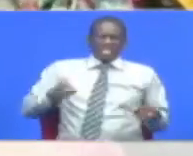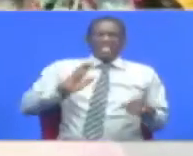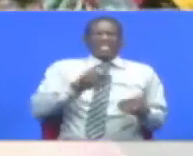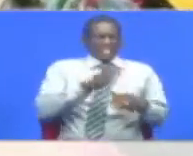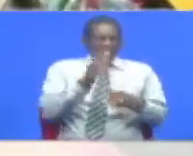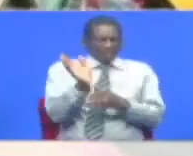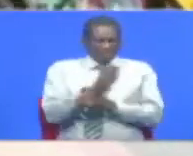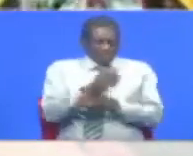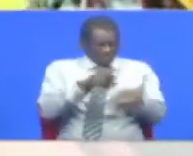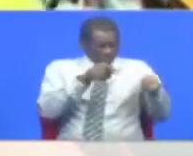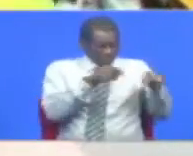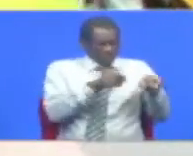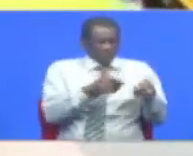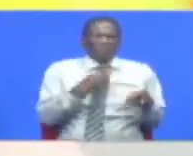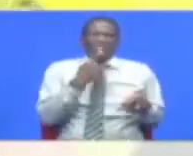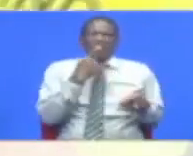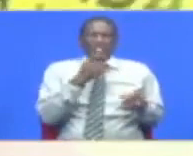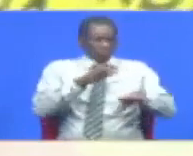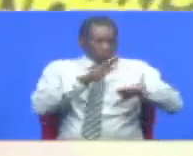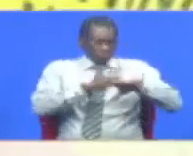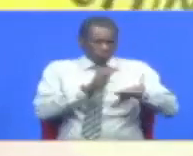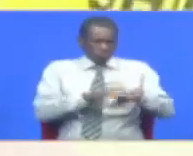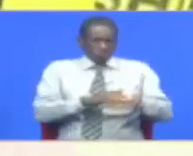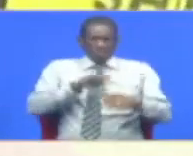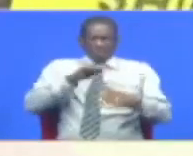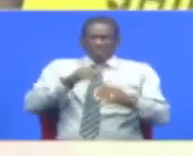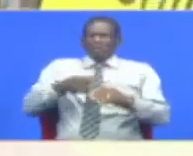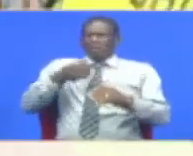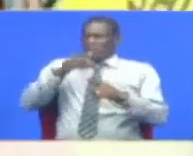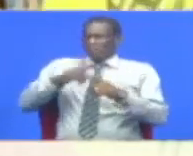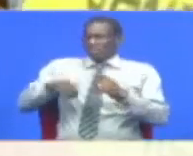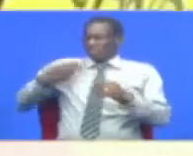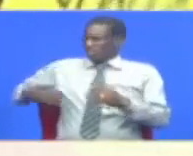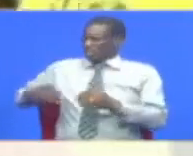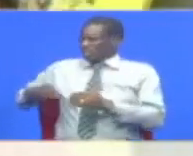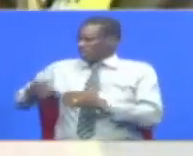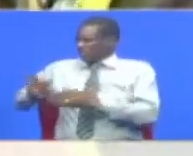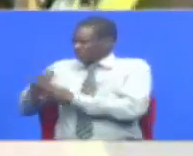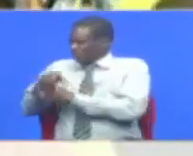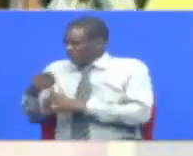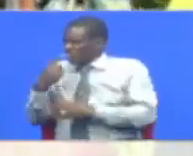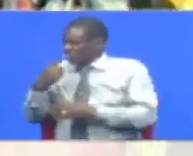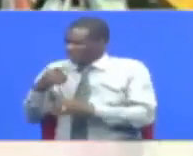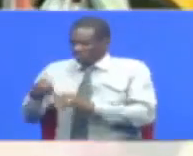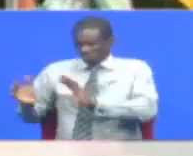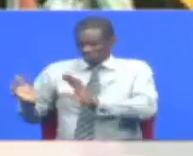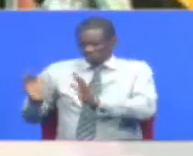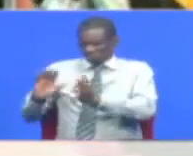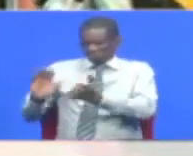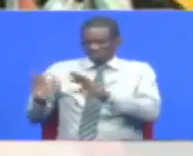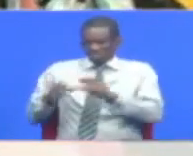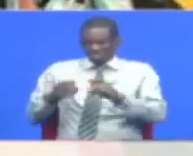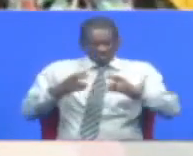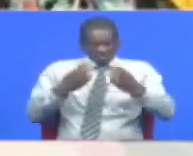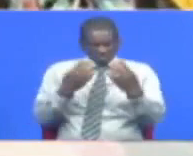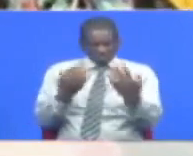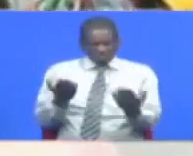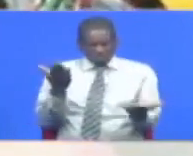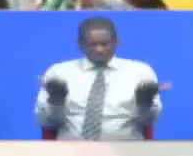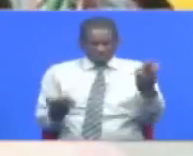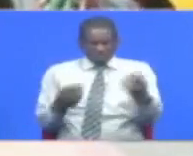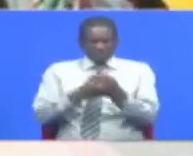na ladha kuliko ile ya China. So ile ya China ukiangalia vizuri, hata ukiangalia tu kala yao